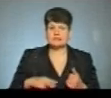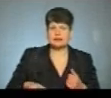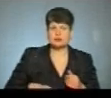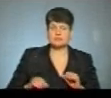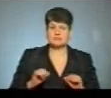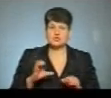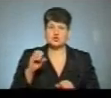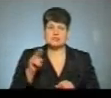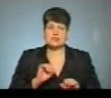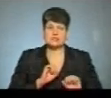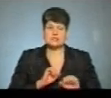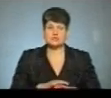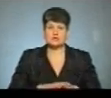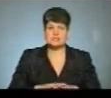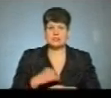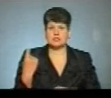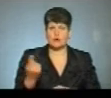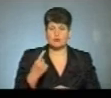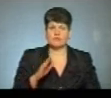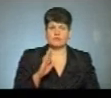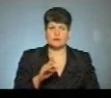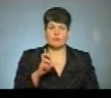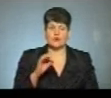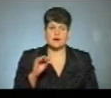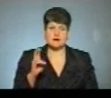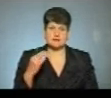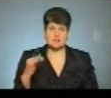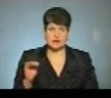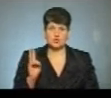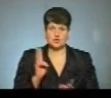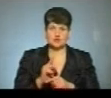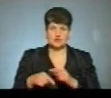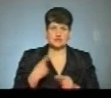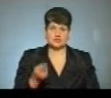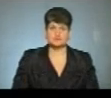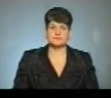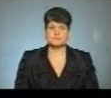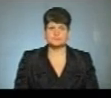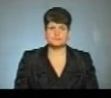Департаменту соціального захисту населення області Вадимом Боярським. До зустрічі в ефірі.